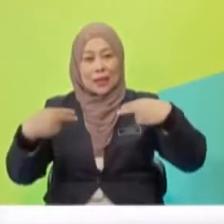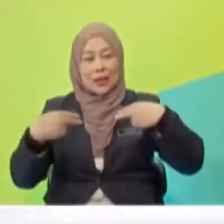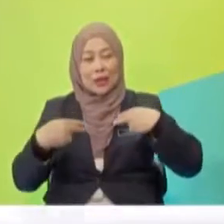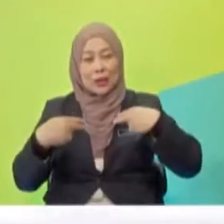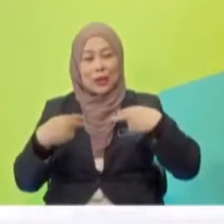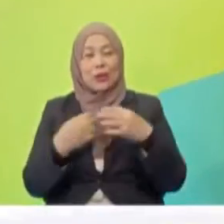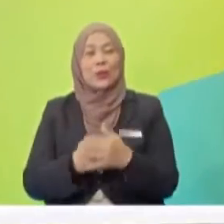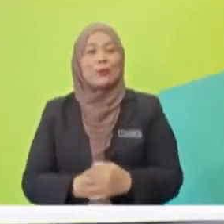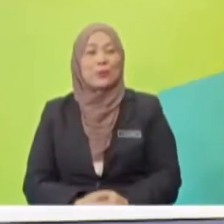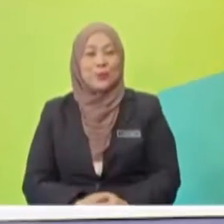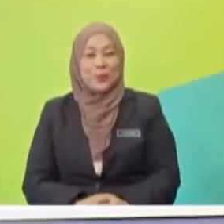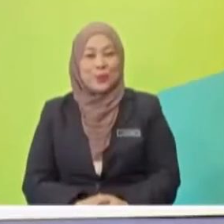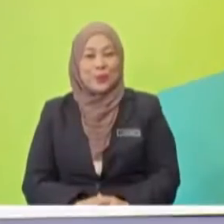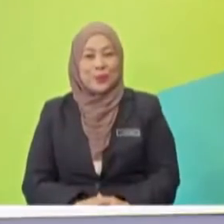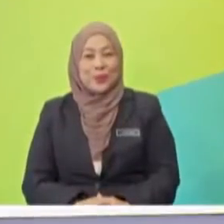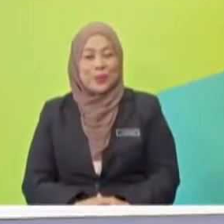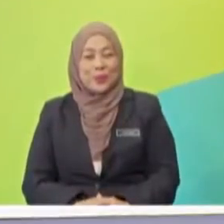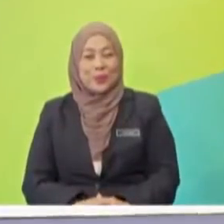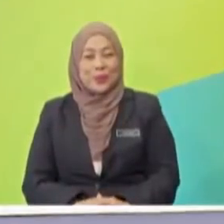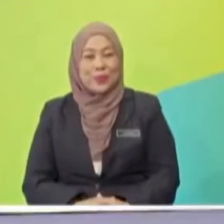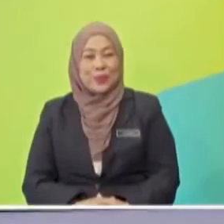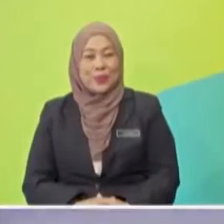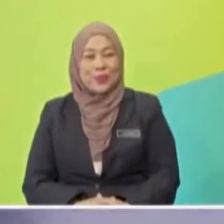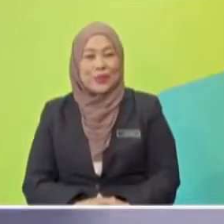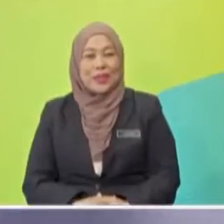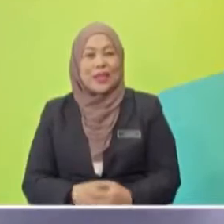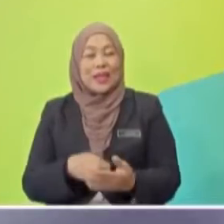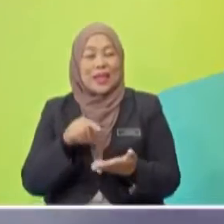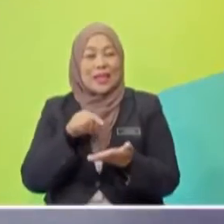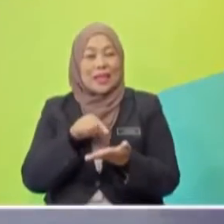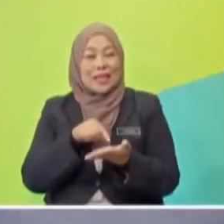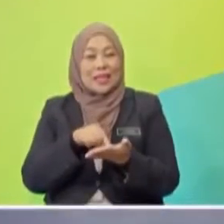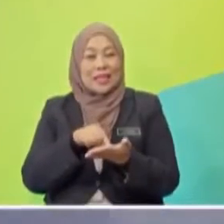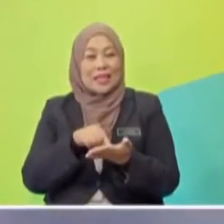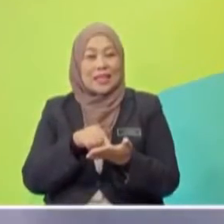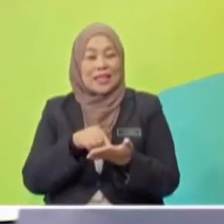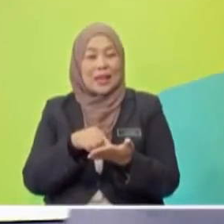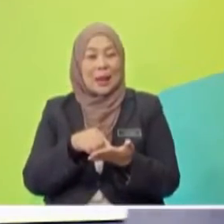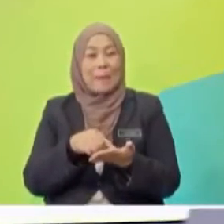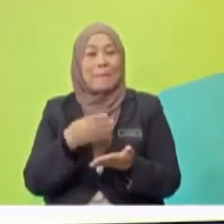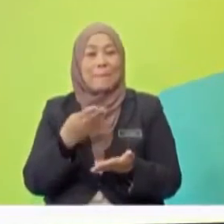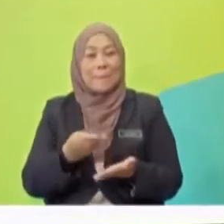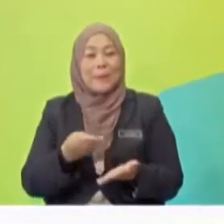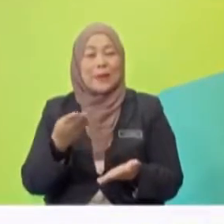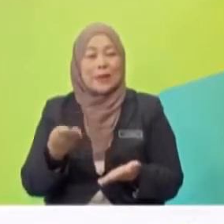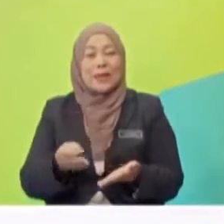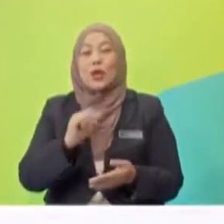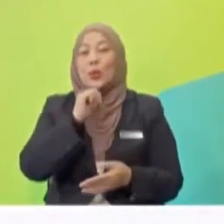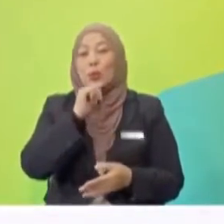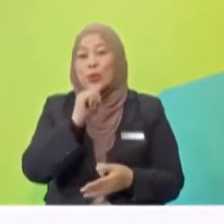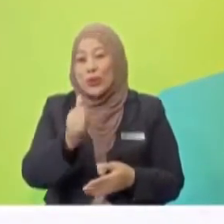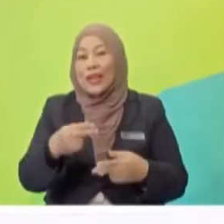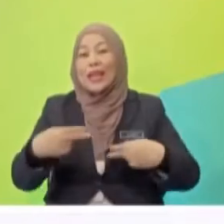eee dikendalikan oleh manusia bermakna ee di sini cegu adalah benda bukan hidup